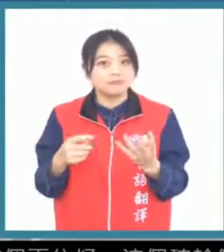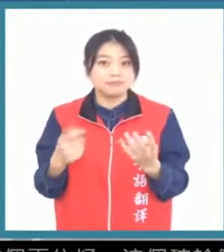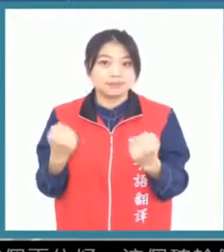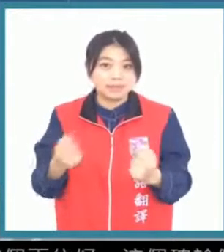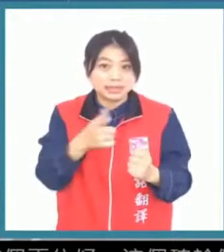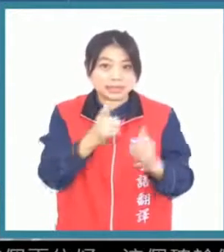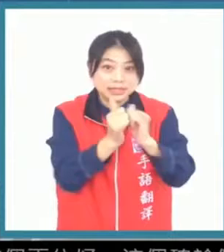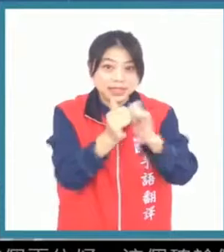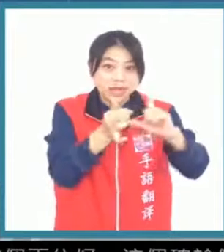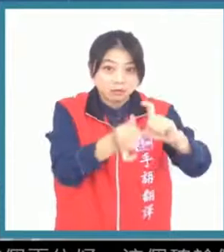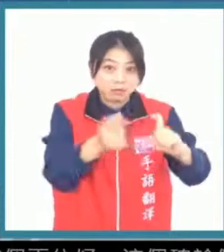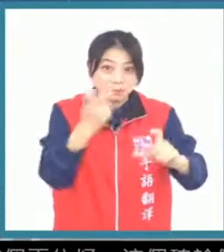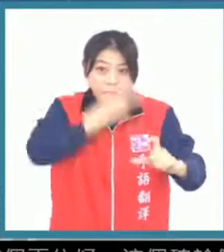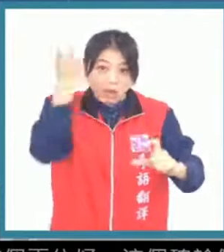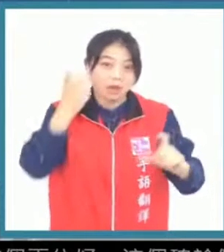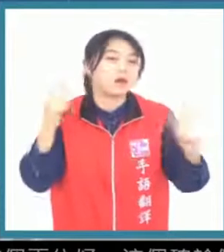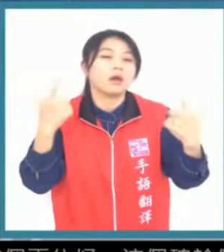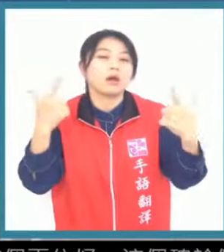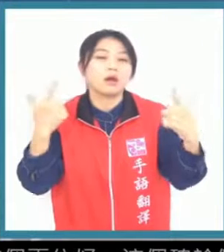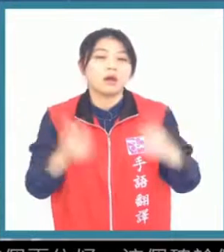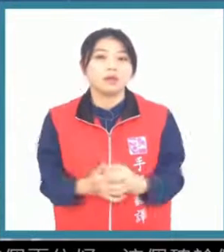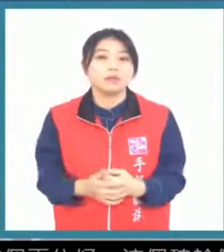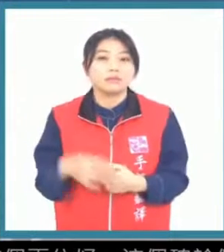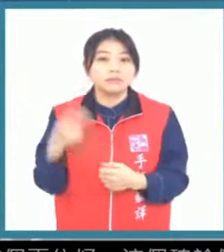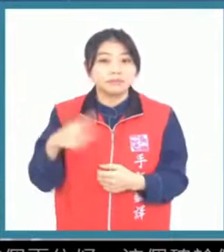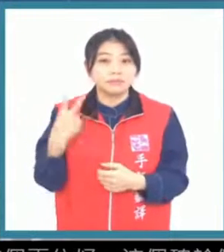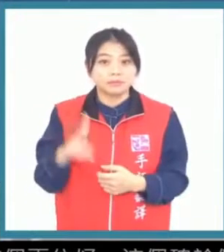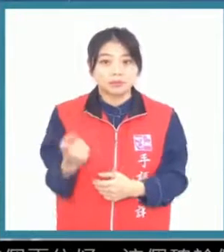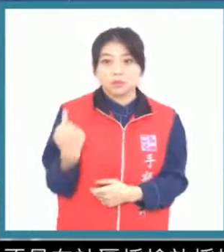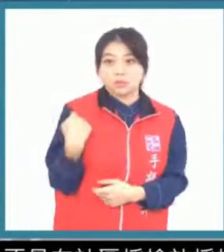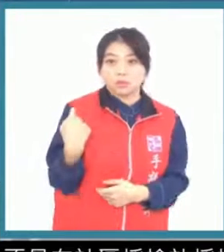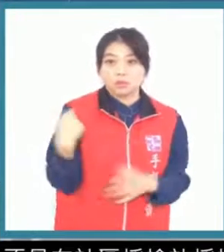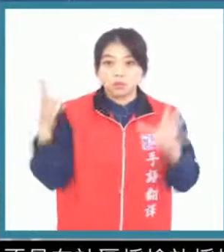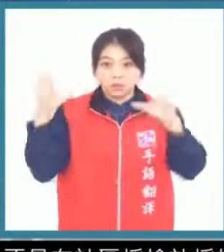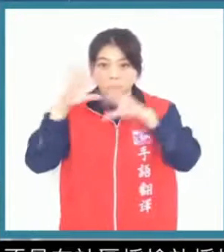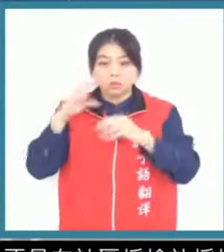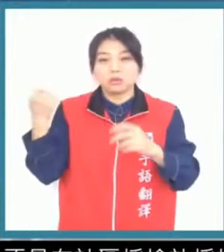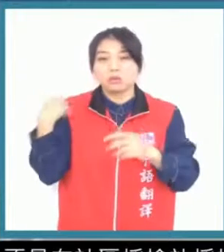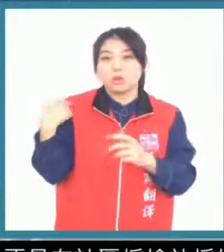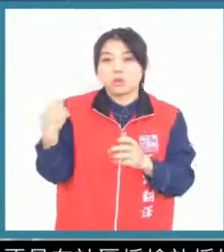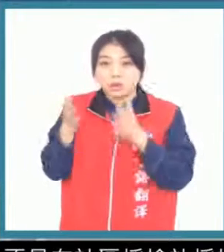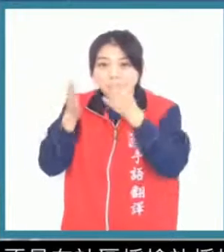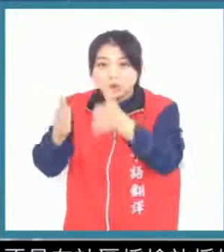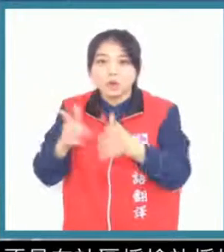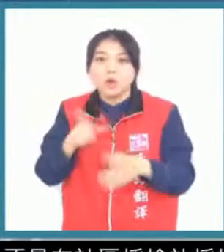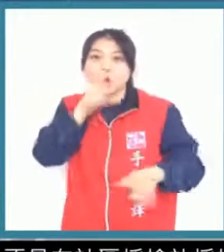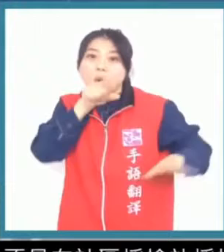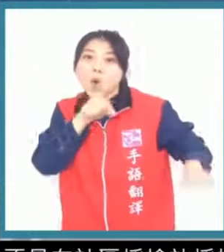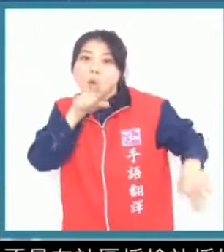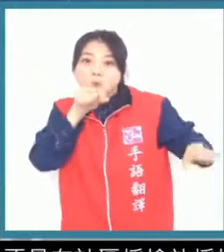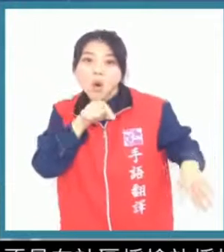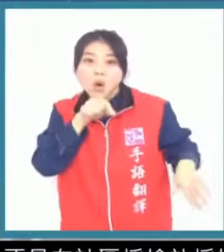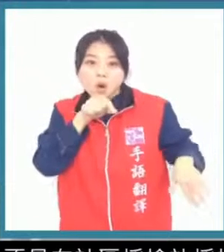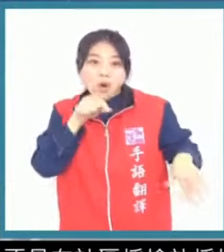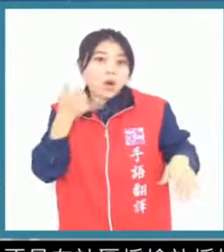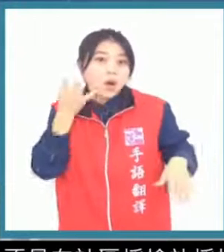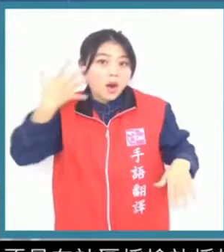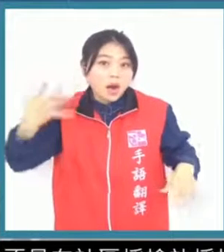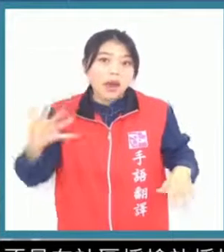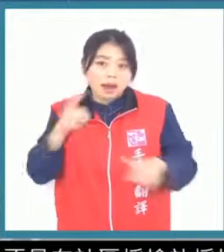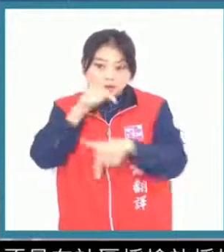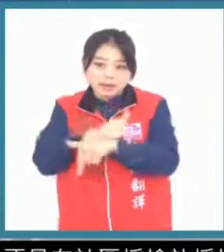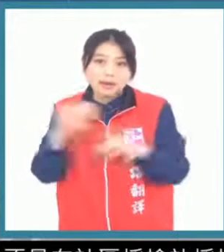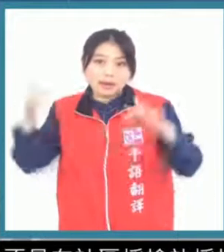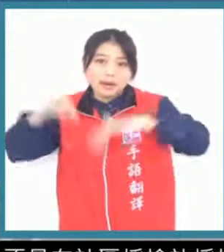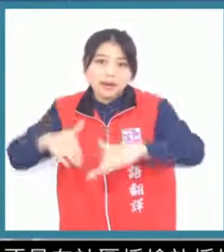区采检站采检出来的。另外也在昨天有进行鸿海科技的南康厂哦，进行专案采